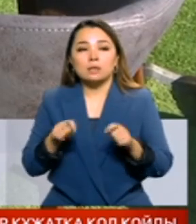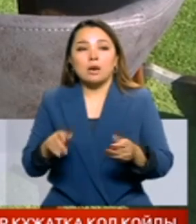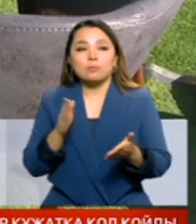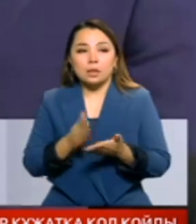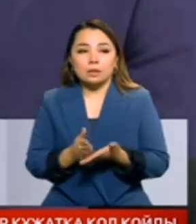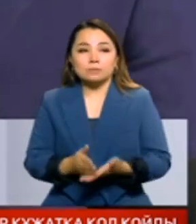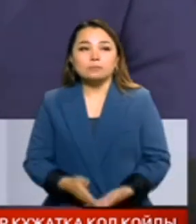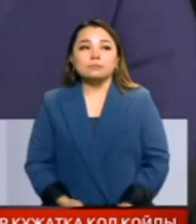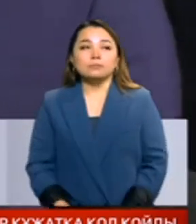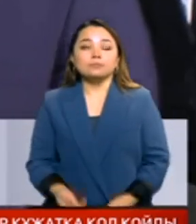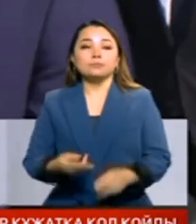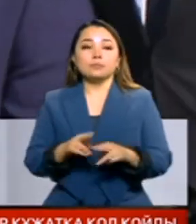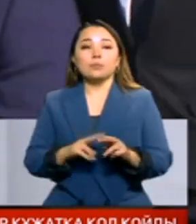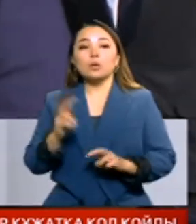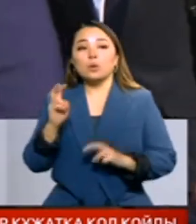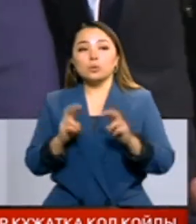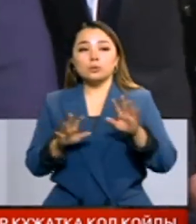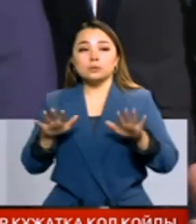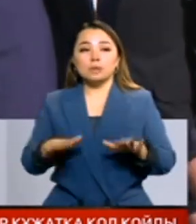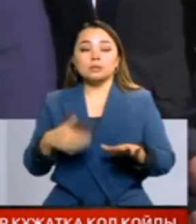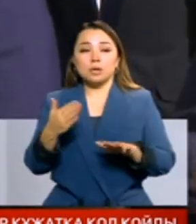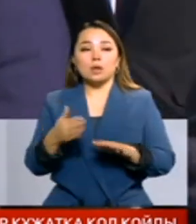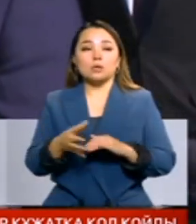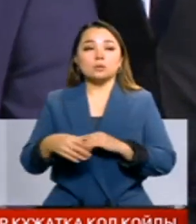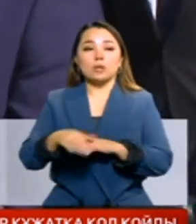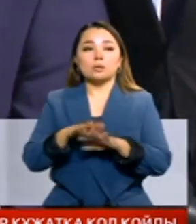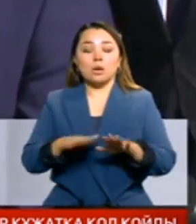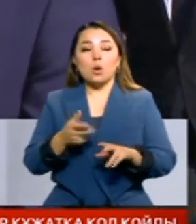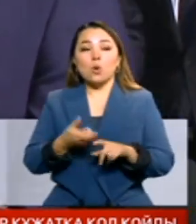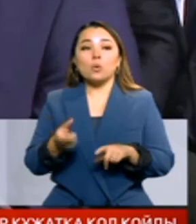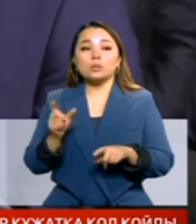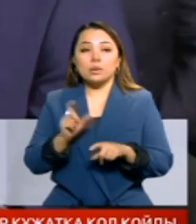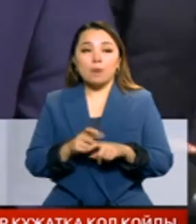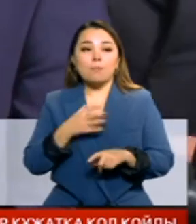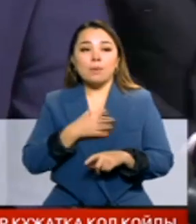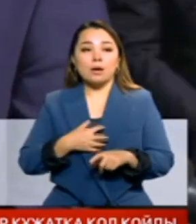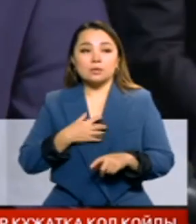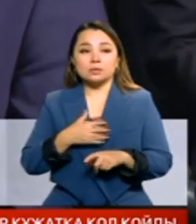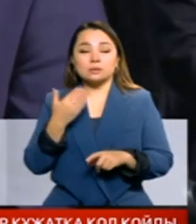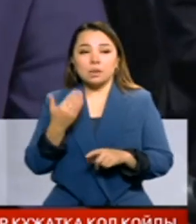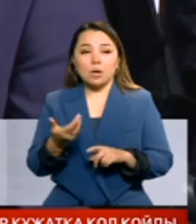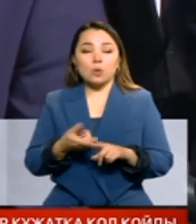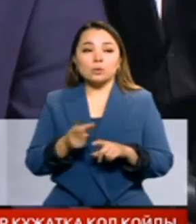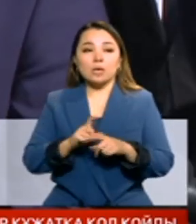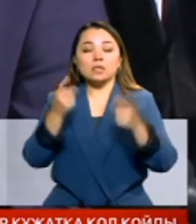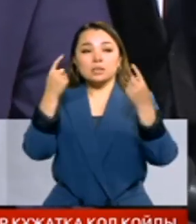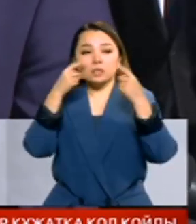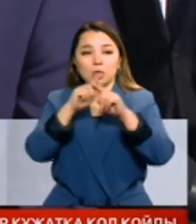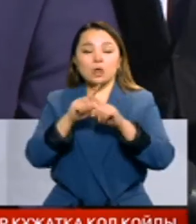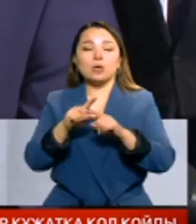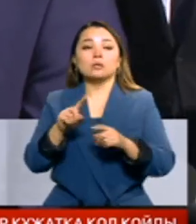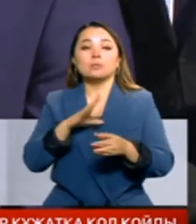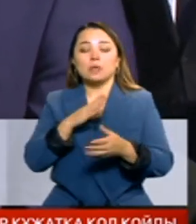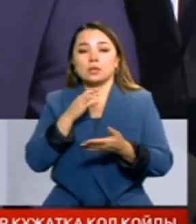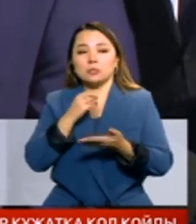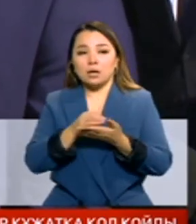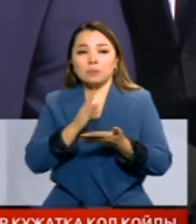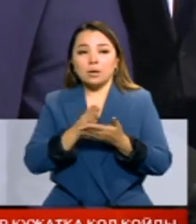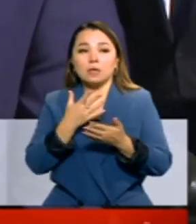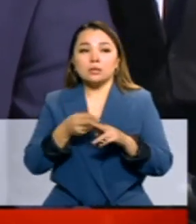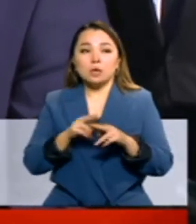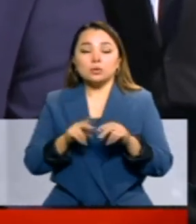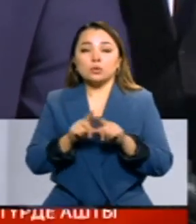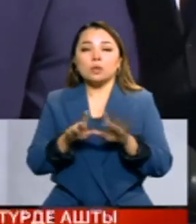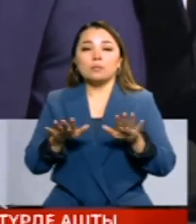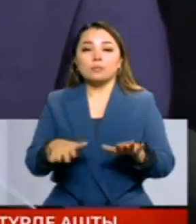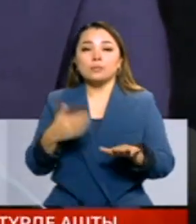Осындай өндіріс зоналары өте маңызды, өте индустриалдық зоналар. Неге